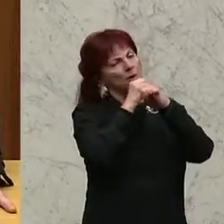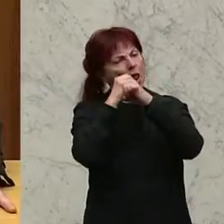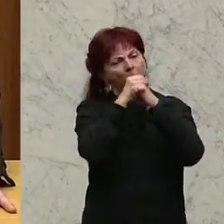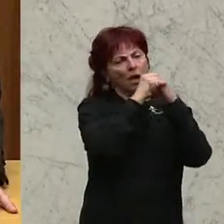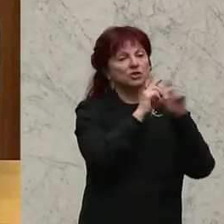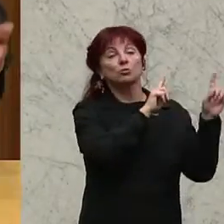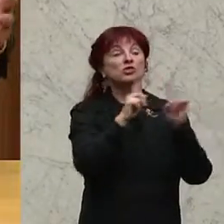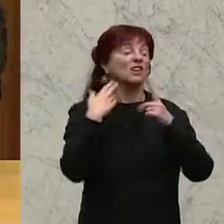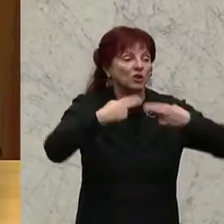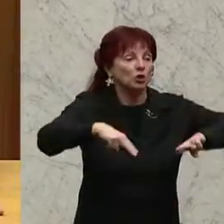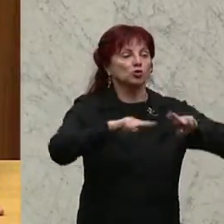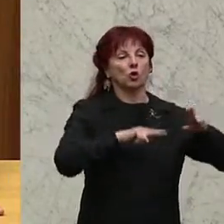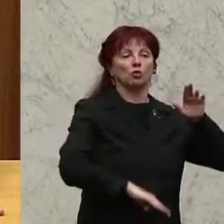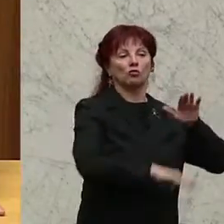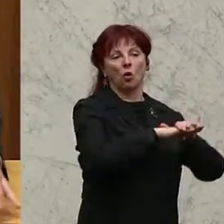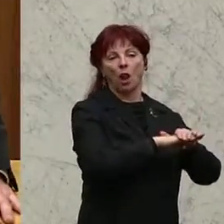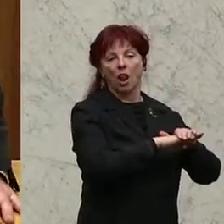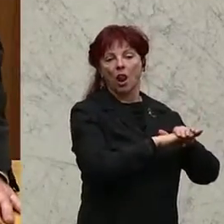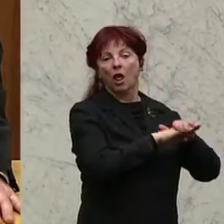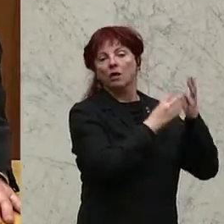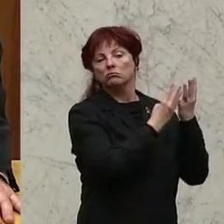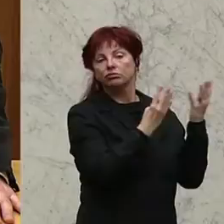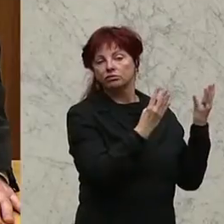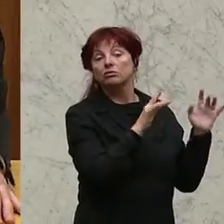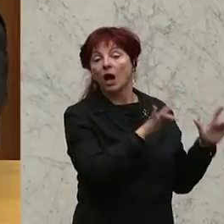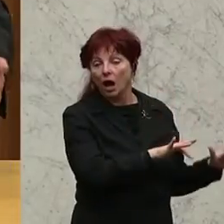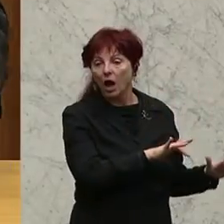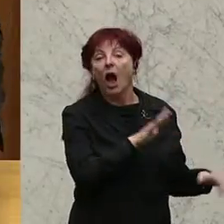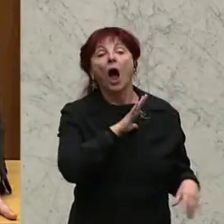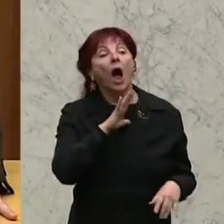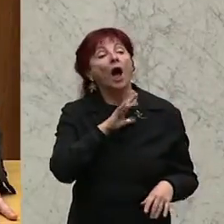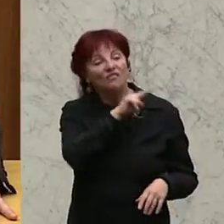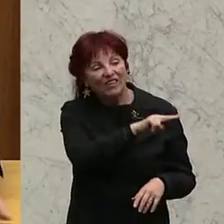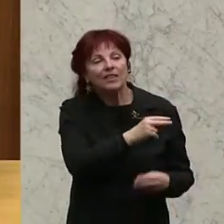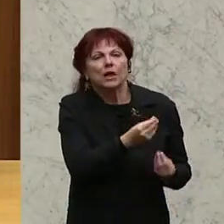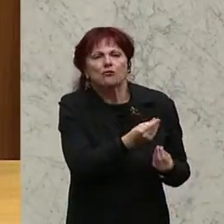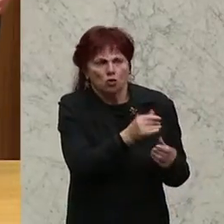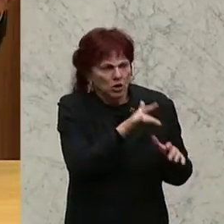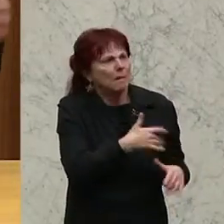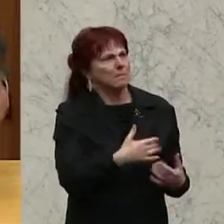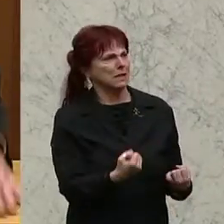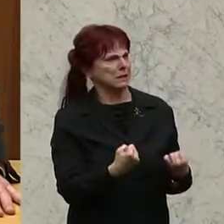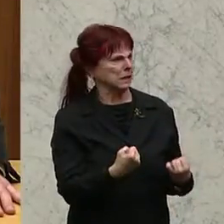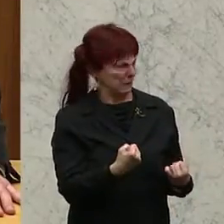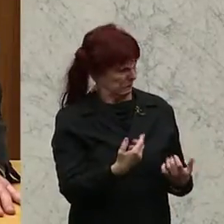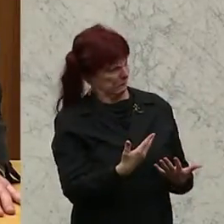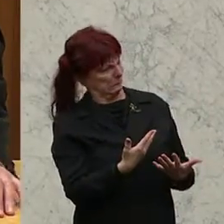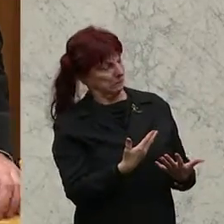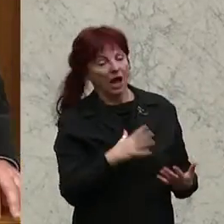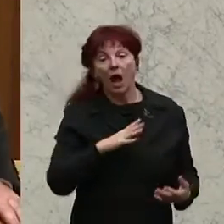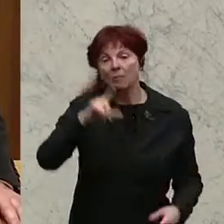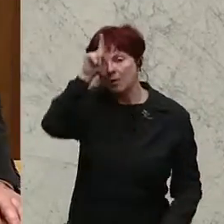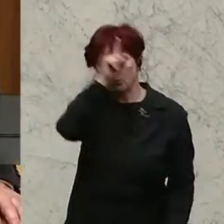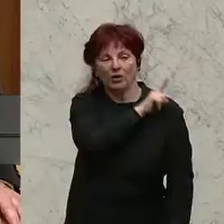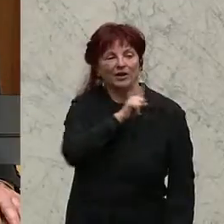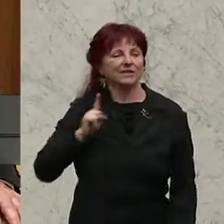Mannstärke hergestellt. Wenn das das subjektive oder objektive Sicherheitsgefühl stärkt, bitte. Ich habe gehört, im Bereich der Polizei überlegt